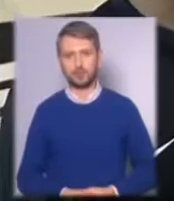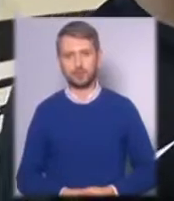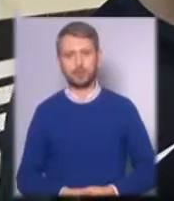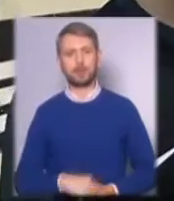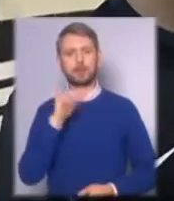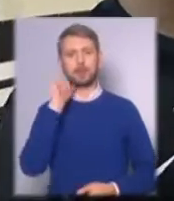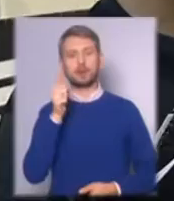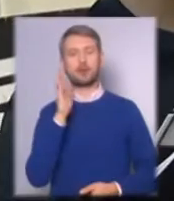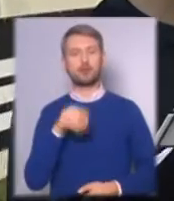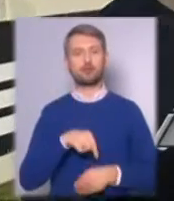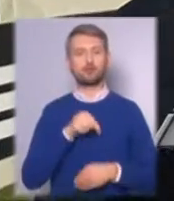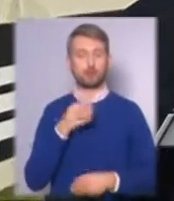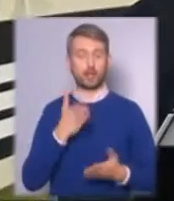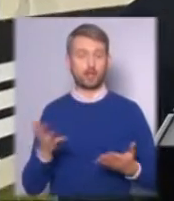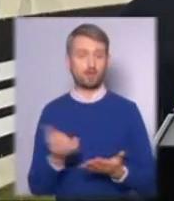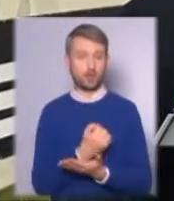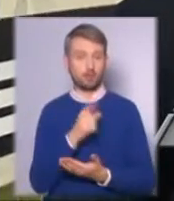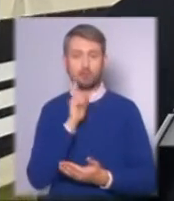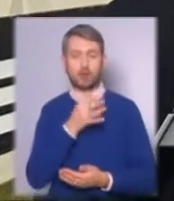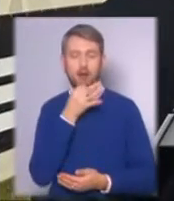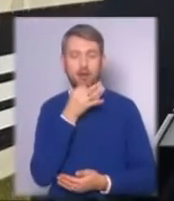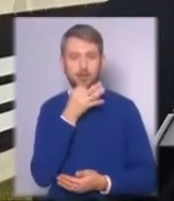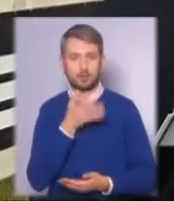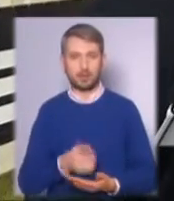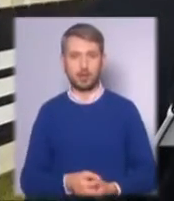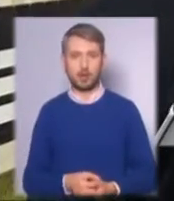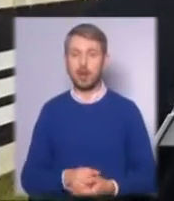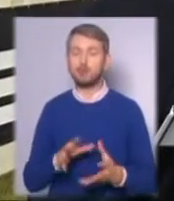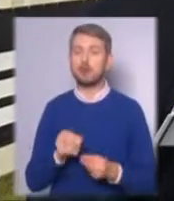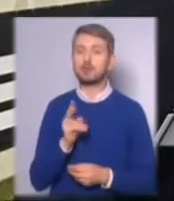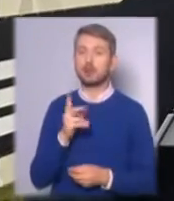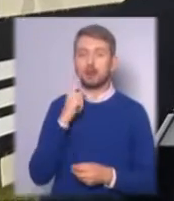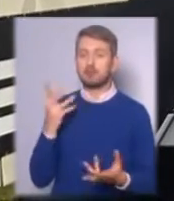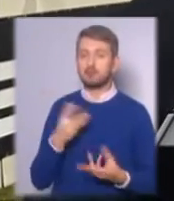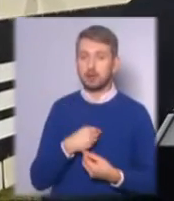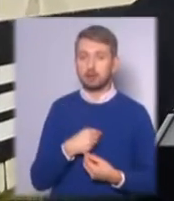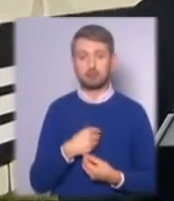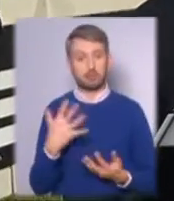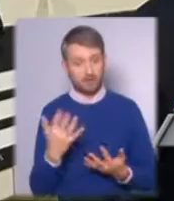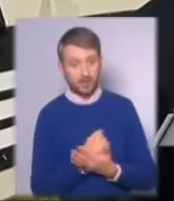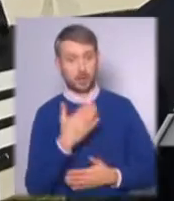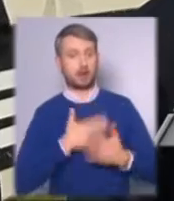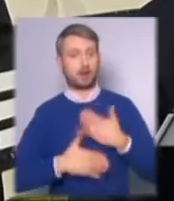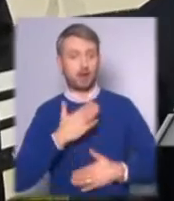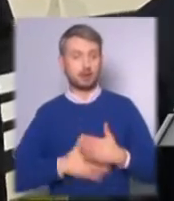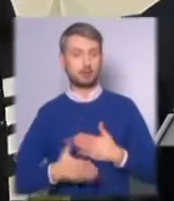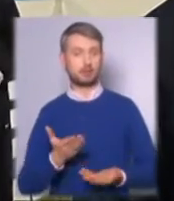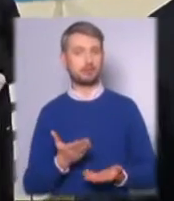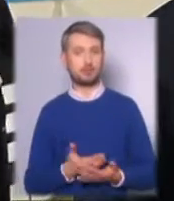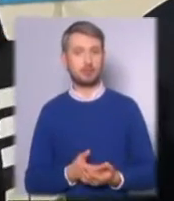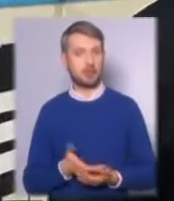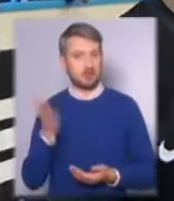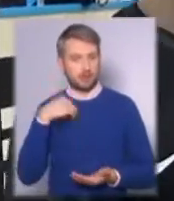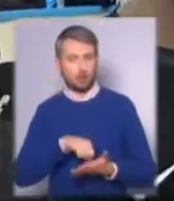Завтра будемо чувствувати, якщо виграємо. Поки рано. Ну а як взагалі впечатлення? Ну, виграли, раді, звісно. Давно участвуємо, не раз